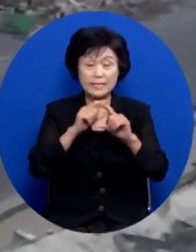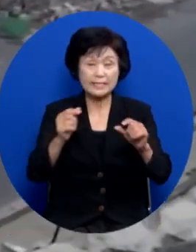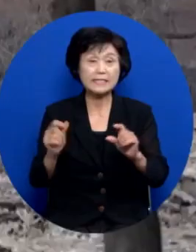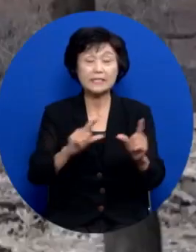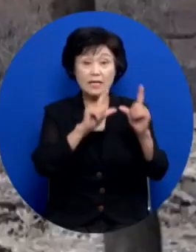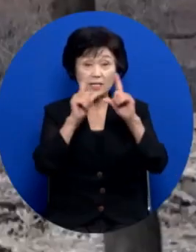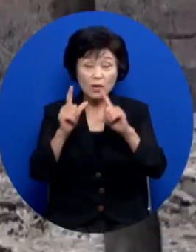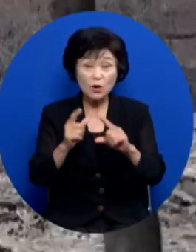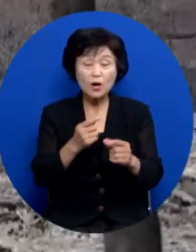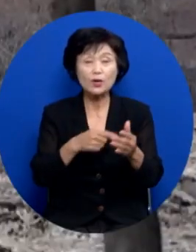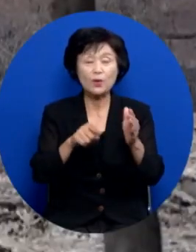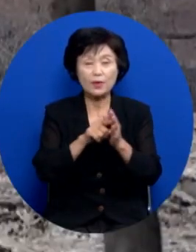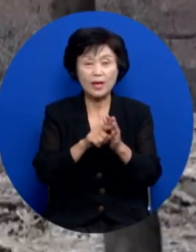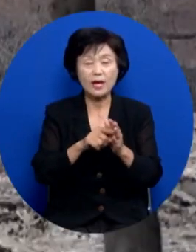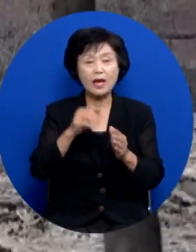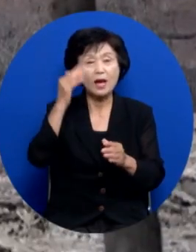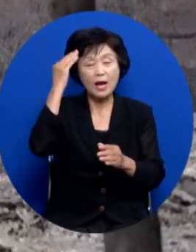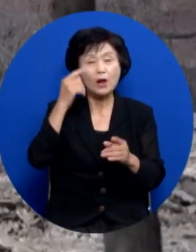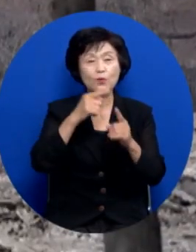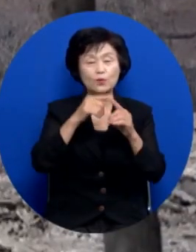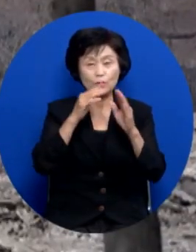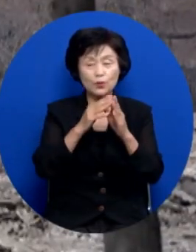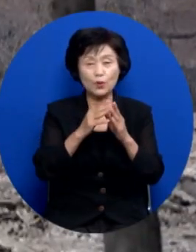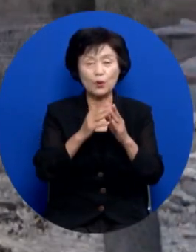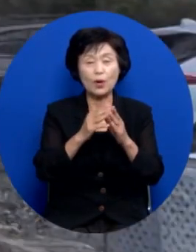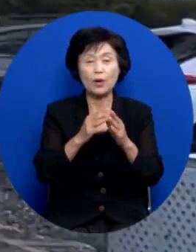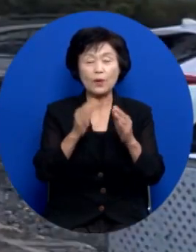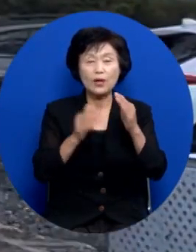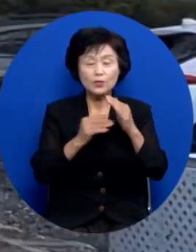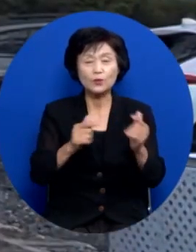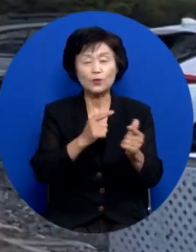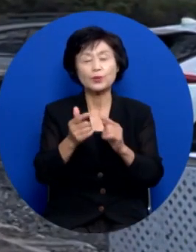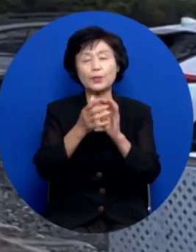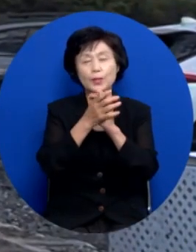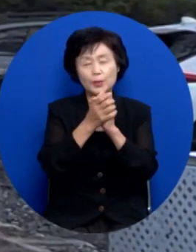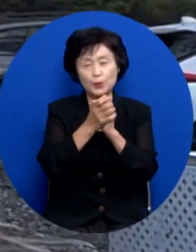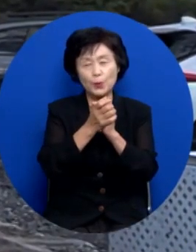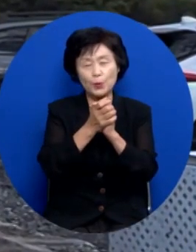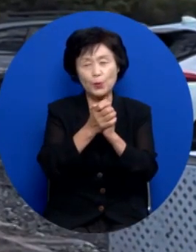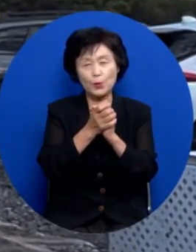관심과 기도가 요청되고 있습니다. CTS 뉴스 이가영입니다.